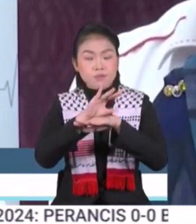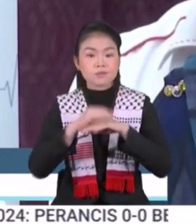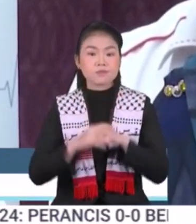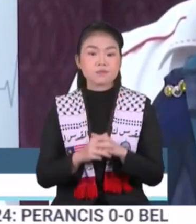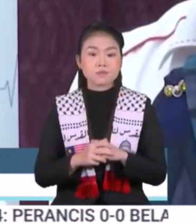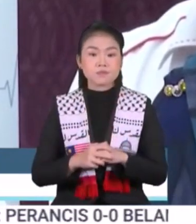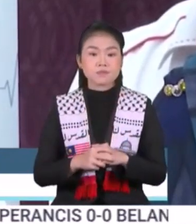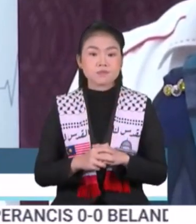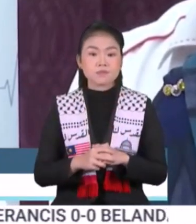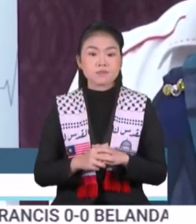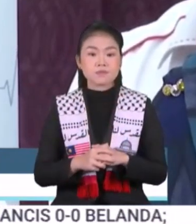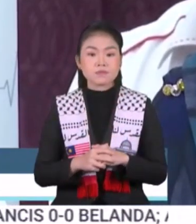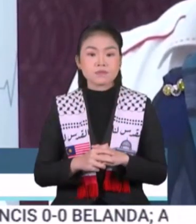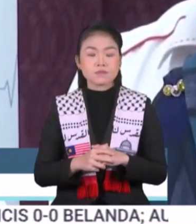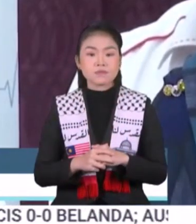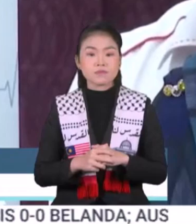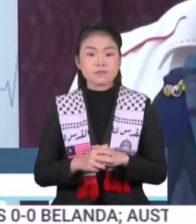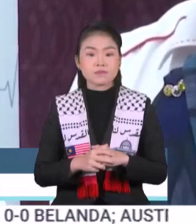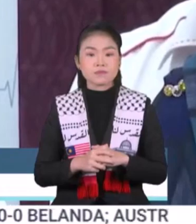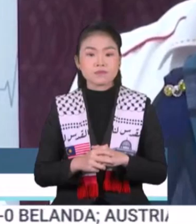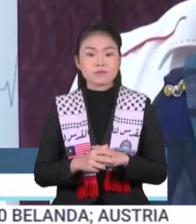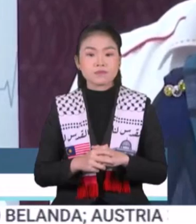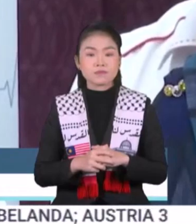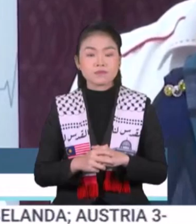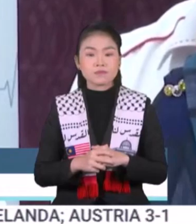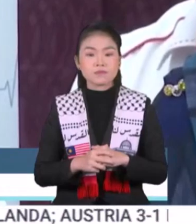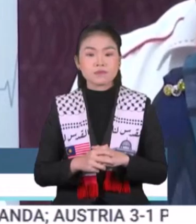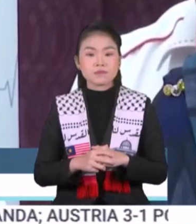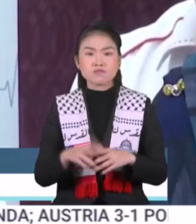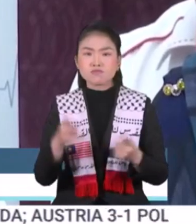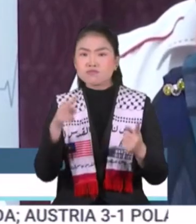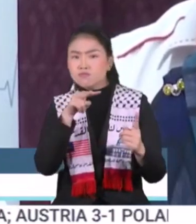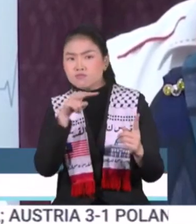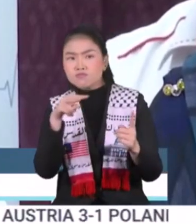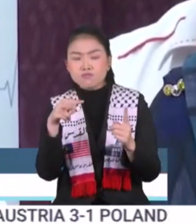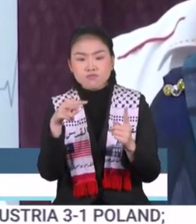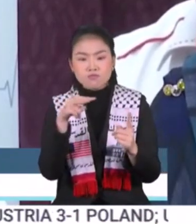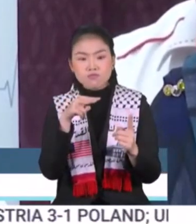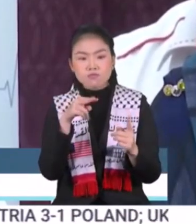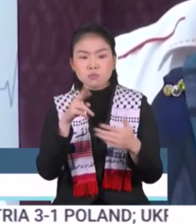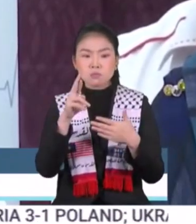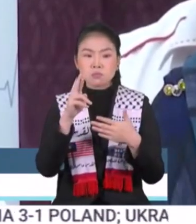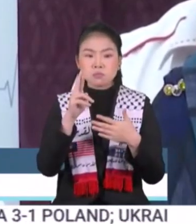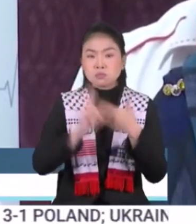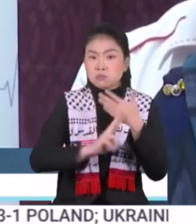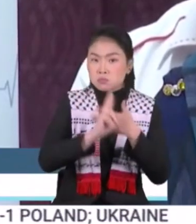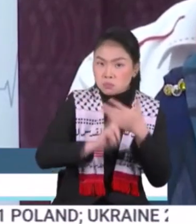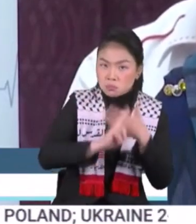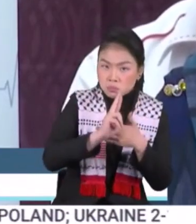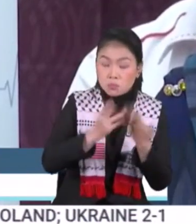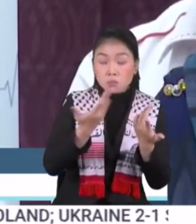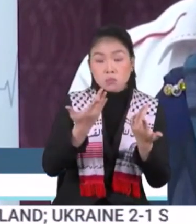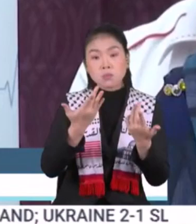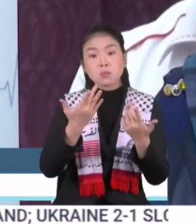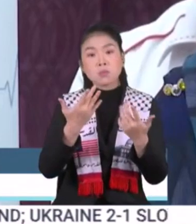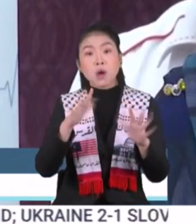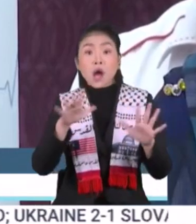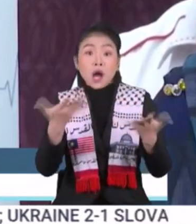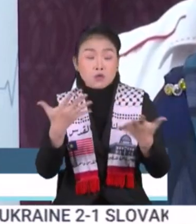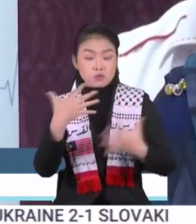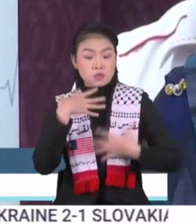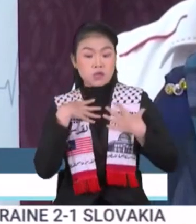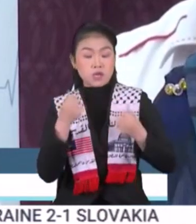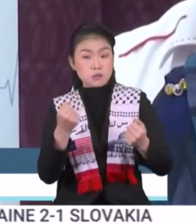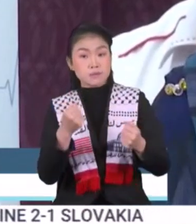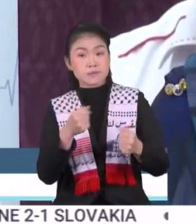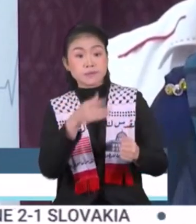doktor. Yeah, the medical professional, nasihat doktor dari sudut dia risiko dan sudut kedudukan kesihatan